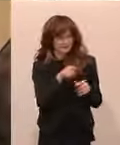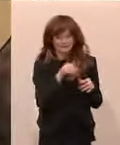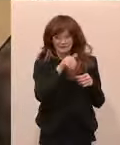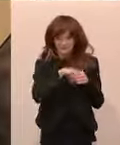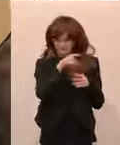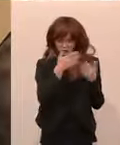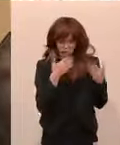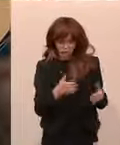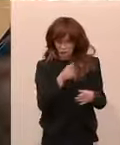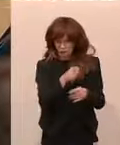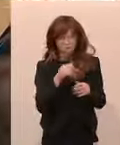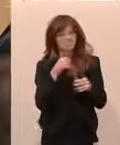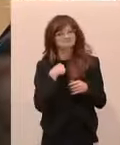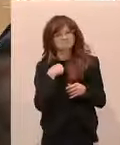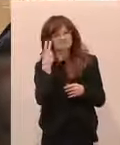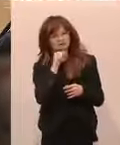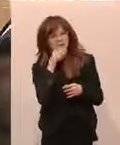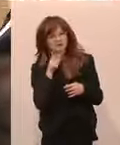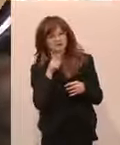mehr. Und